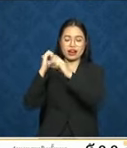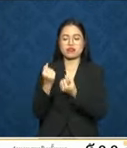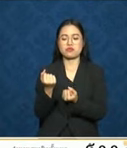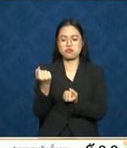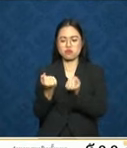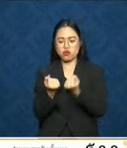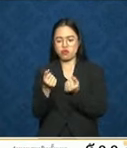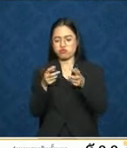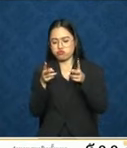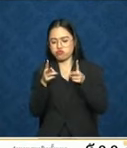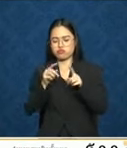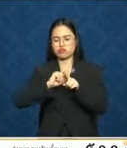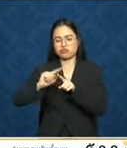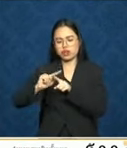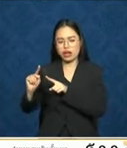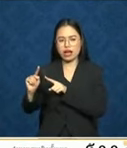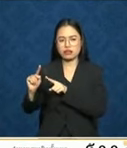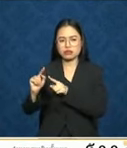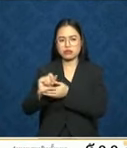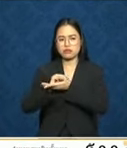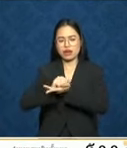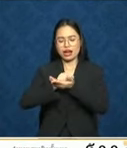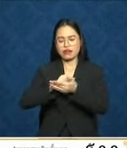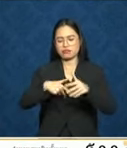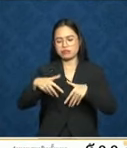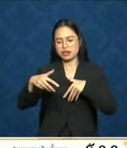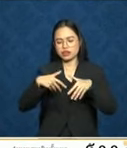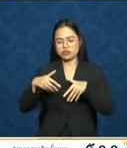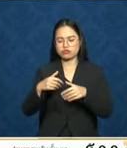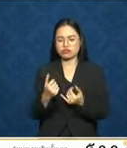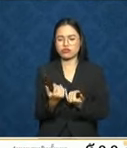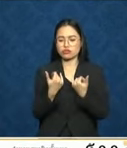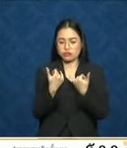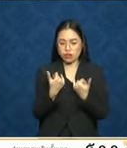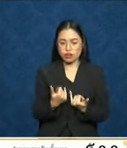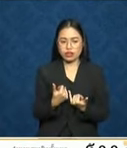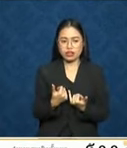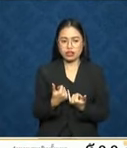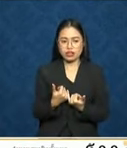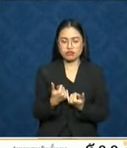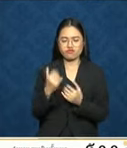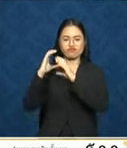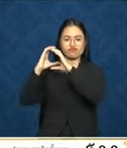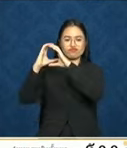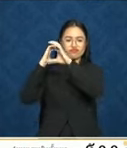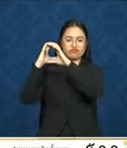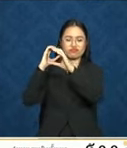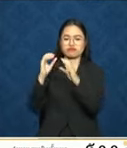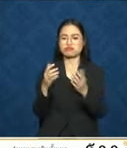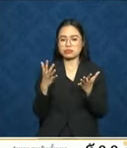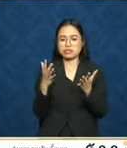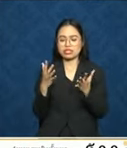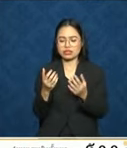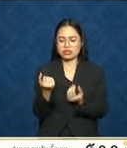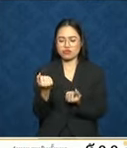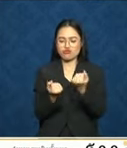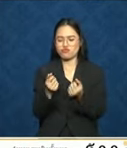มเคยได้หารือไปแล้วในสมัยประชุมที่แล้วว่าพี่น้องประชาชนนั้นไม่มีรถโดยสารสาธารณะที่จะเข้าม